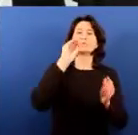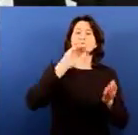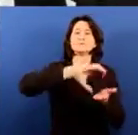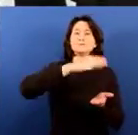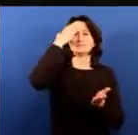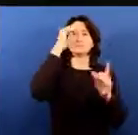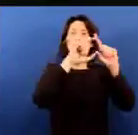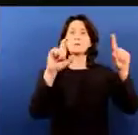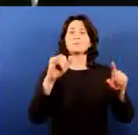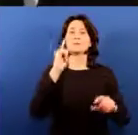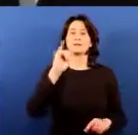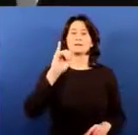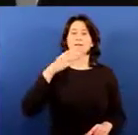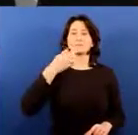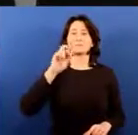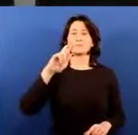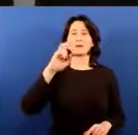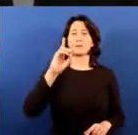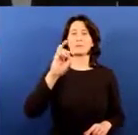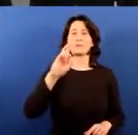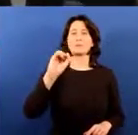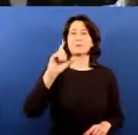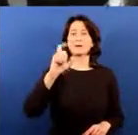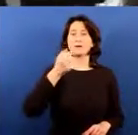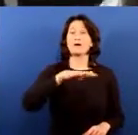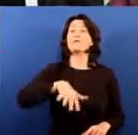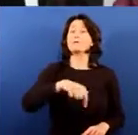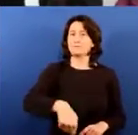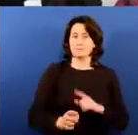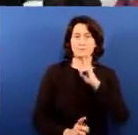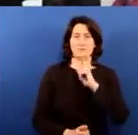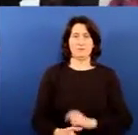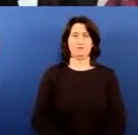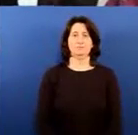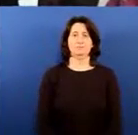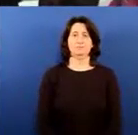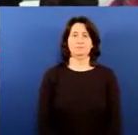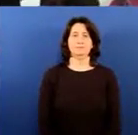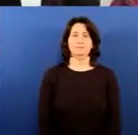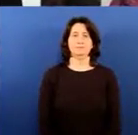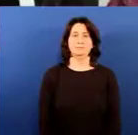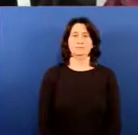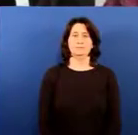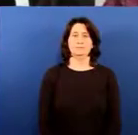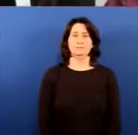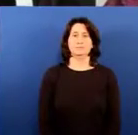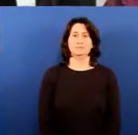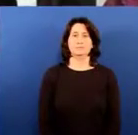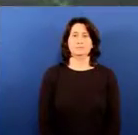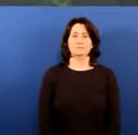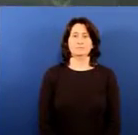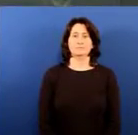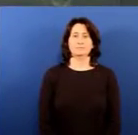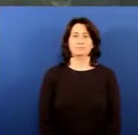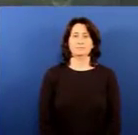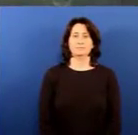zuten apirilaren 24an. Konpainiako presidente Ignacio Sánchez Galanek egin zien harrera Iberdrola dorrearen barruan.